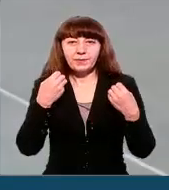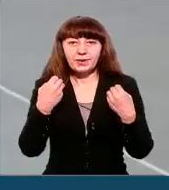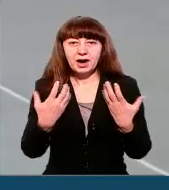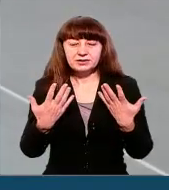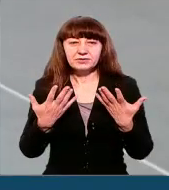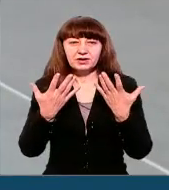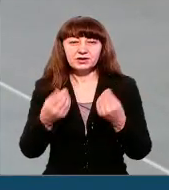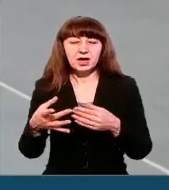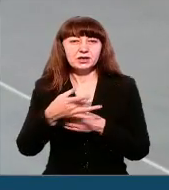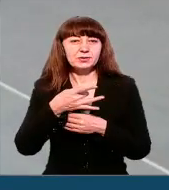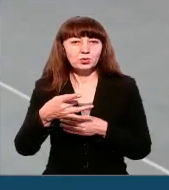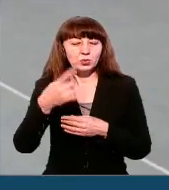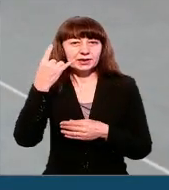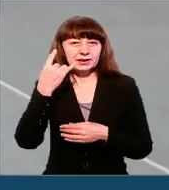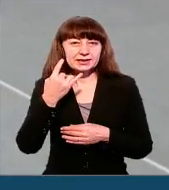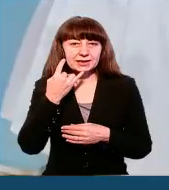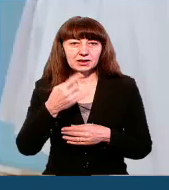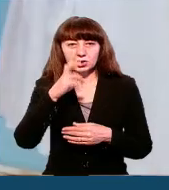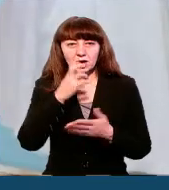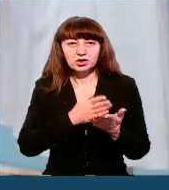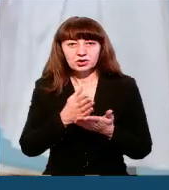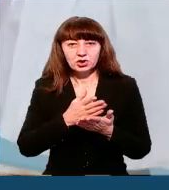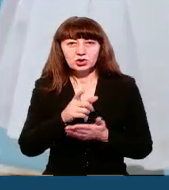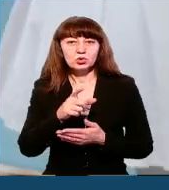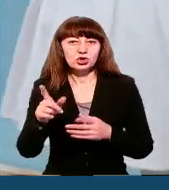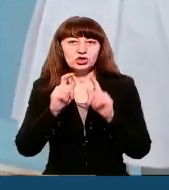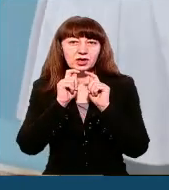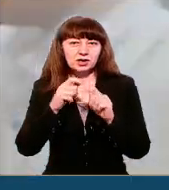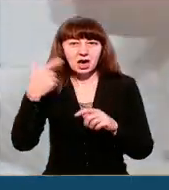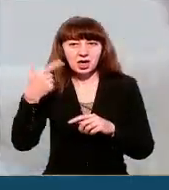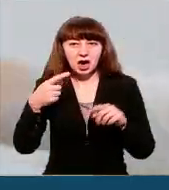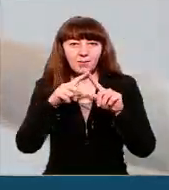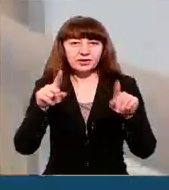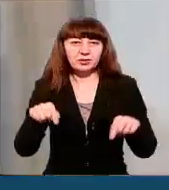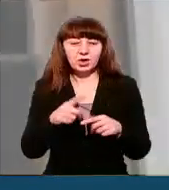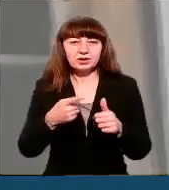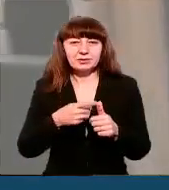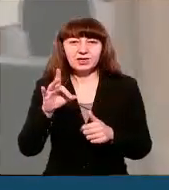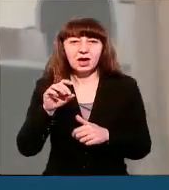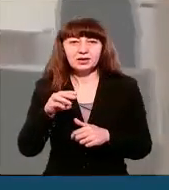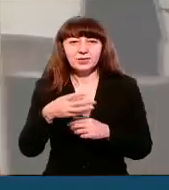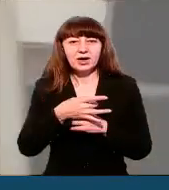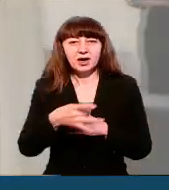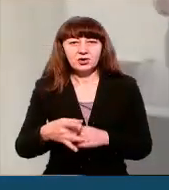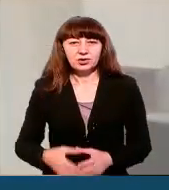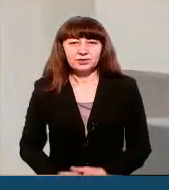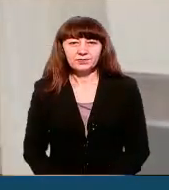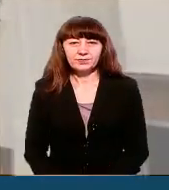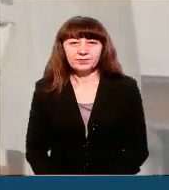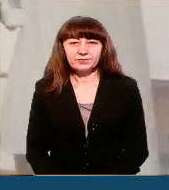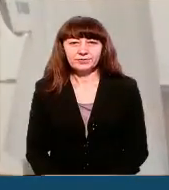мемлекеттік қызметкерлер аудан әкімінің мадақтамасымен марапатталды. Мереке құтты болсын, шын жүректен